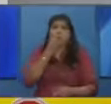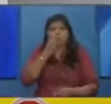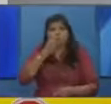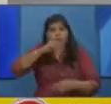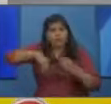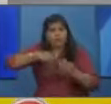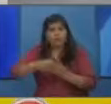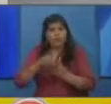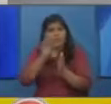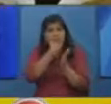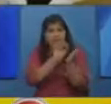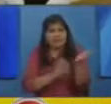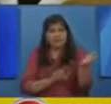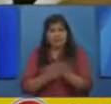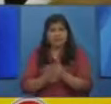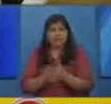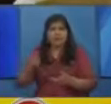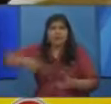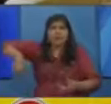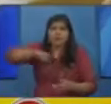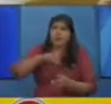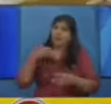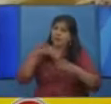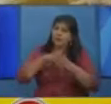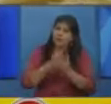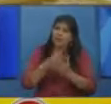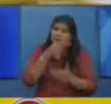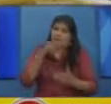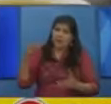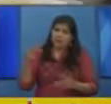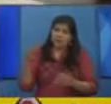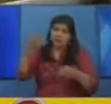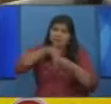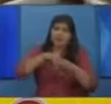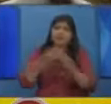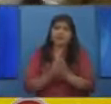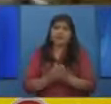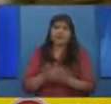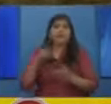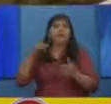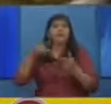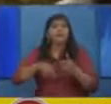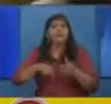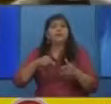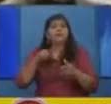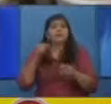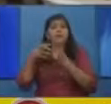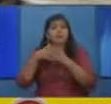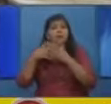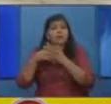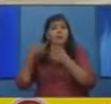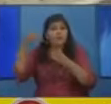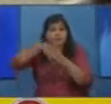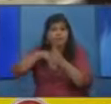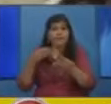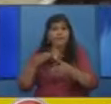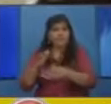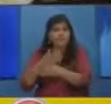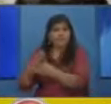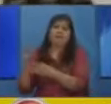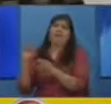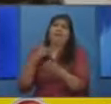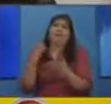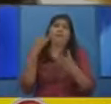को लोकल इंग्रेडिएंट्स के नामों के साथ एक भारत श्रेष्ठ भारत वेबसाइट पर शेयर कर सकते